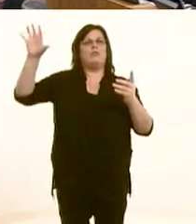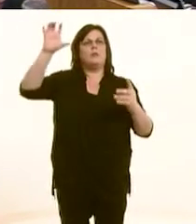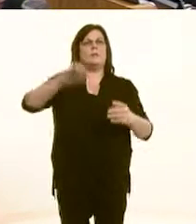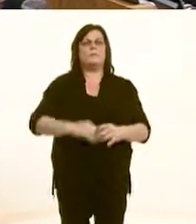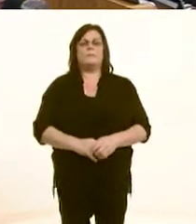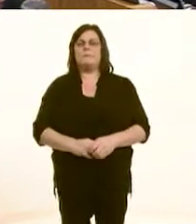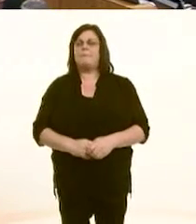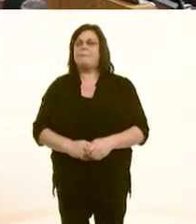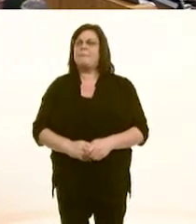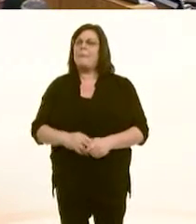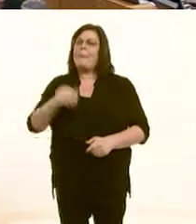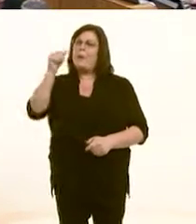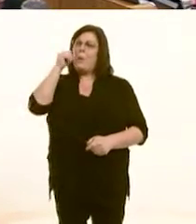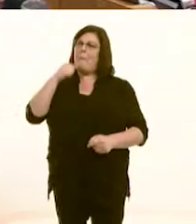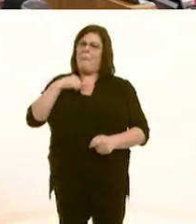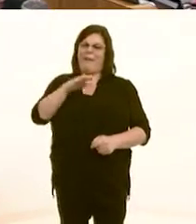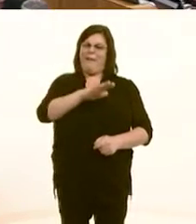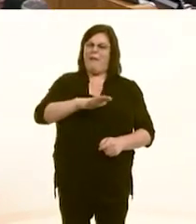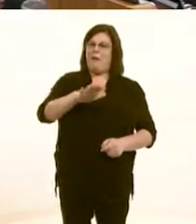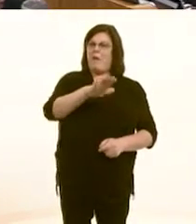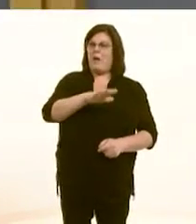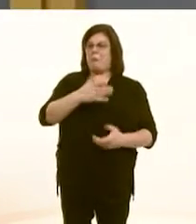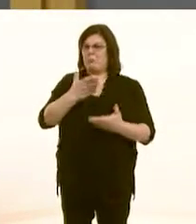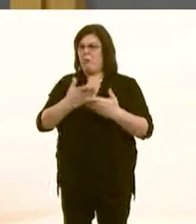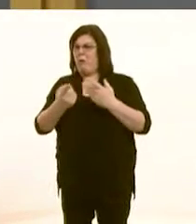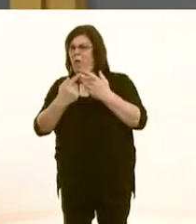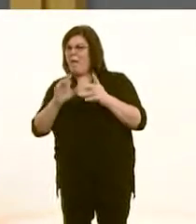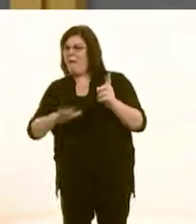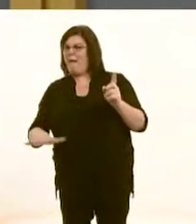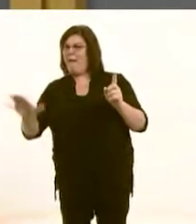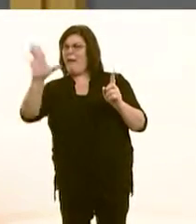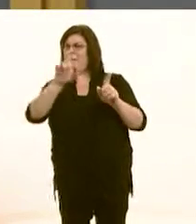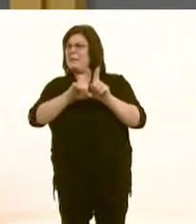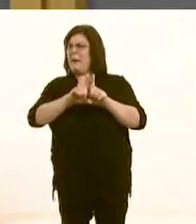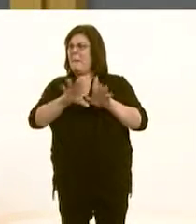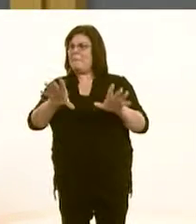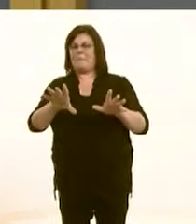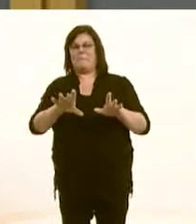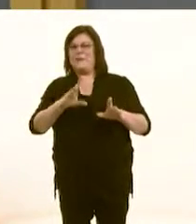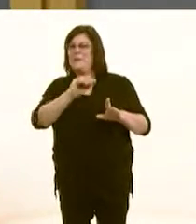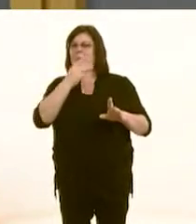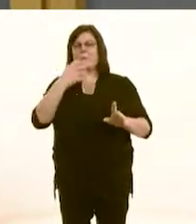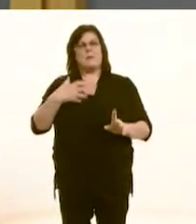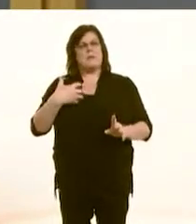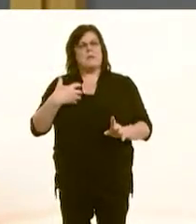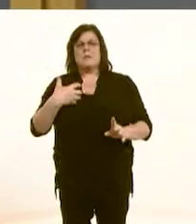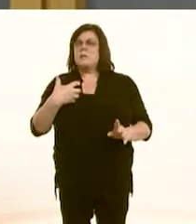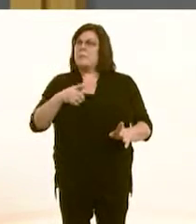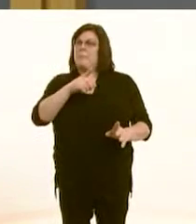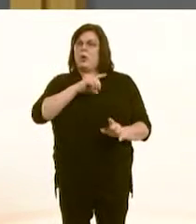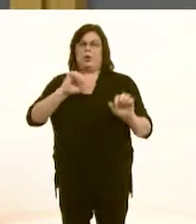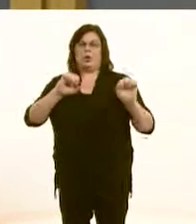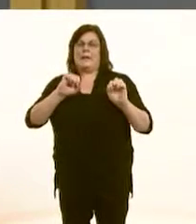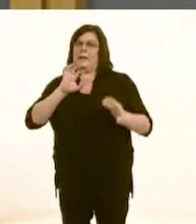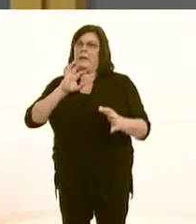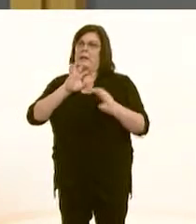dwi'n siŵr ym mhob etholaeth gan yr heini sydd ddim eto wedi cael eu cysylltu gan yr rhaglen cyflymu Cymru. Er wrth gwrs, mae'n rhaid cydnabod